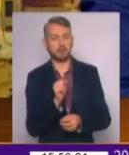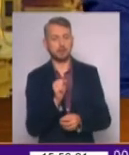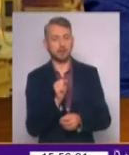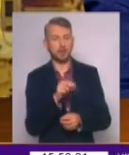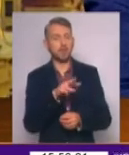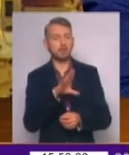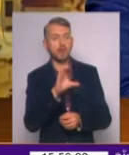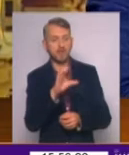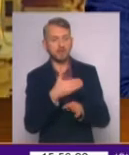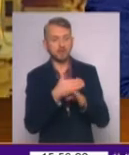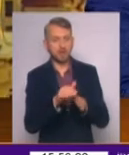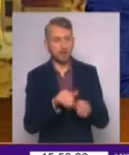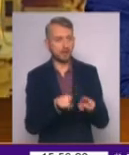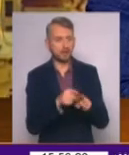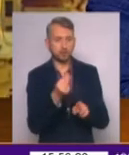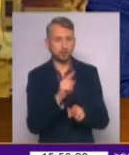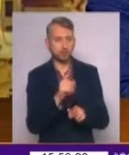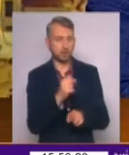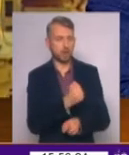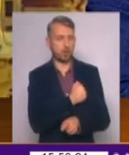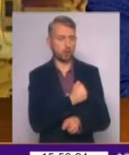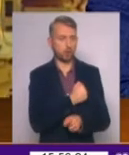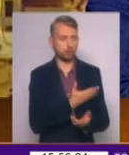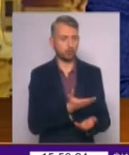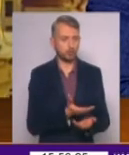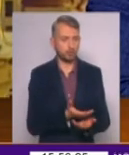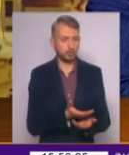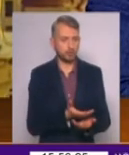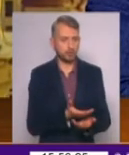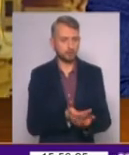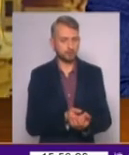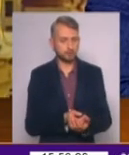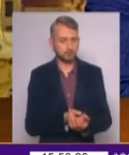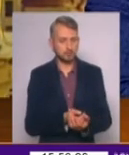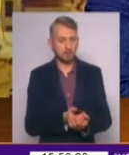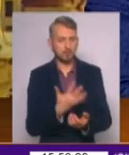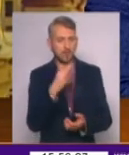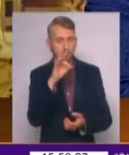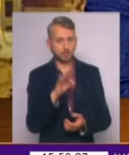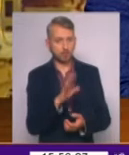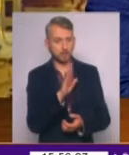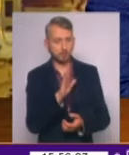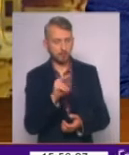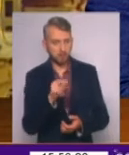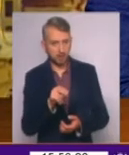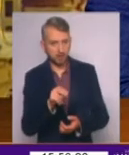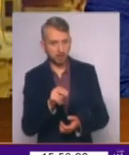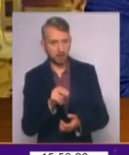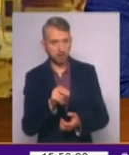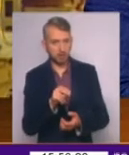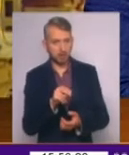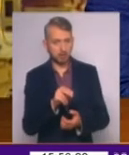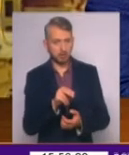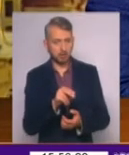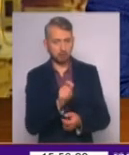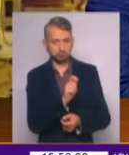МВС виділяються, по суті, ті ж кошти, що на оборону в нашій країні. Ну, 5% ВВП ділиться, по суті,